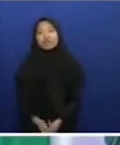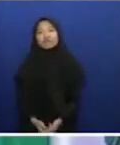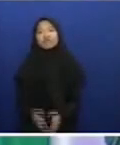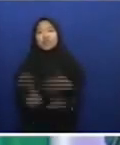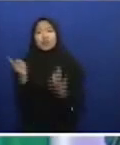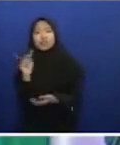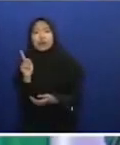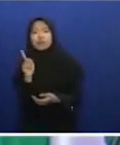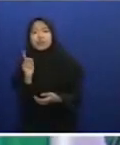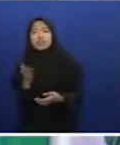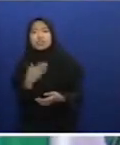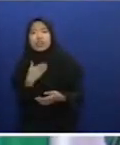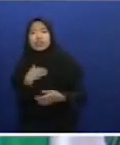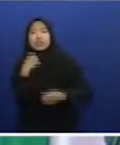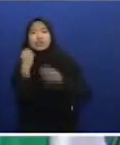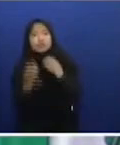Kenapa saya ngomong begini adik-adik?